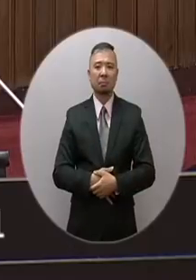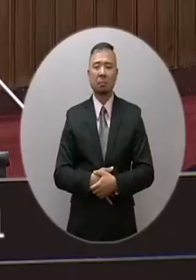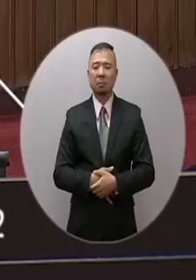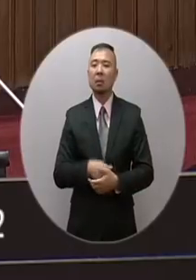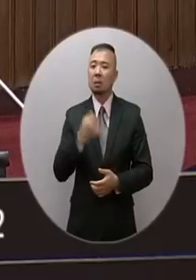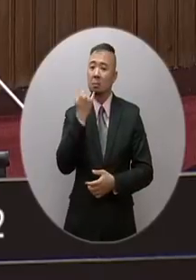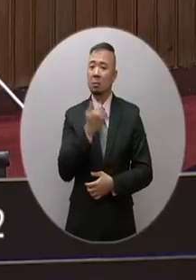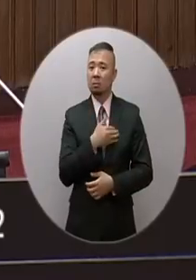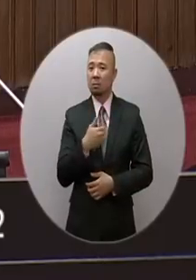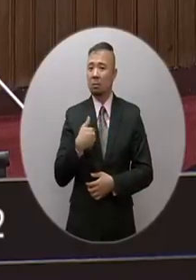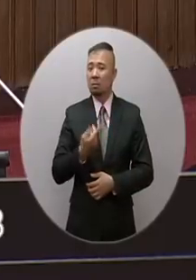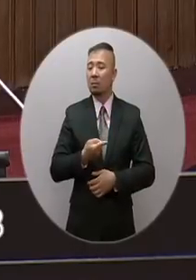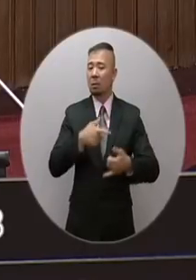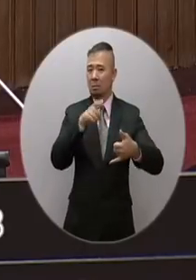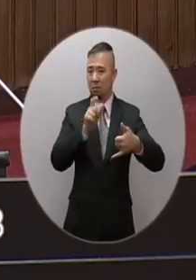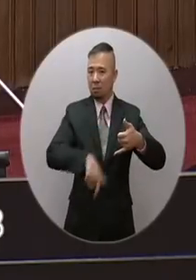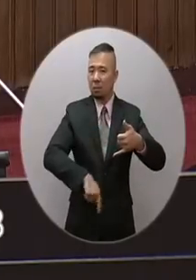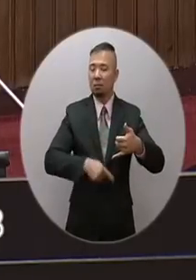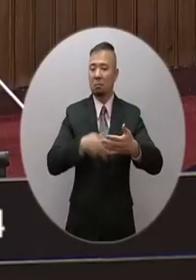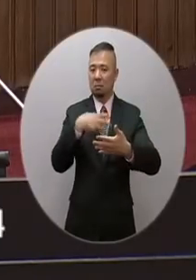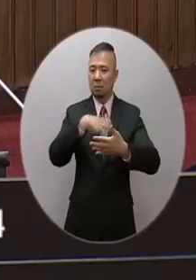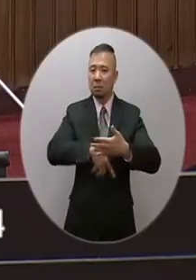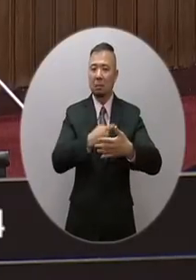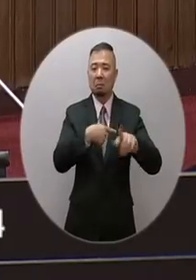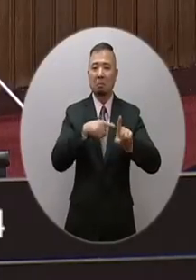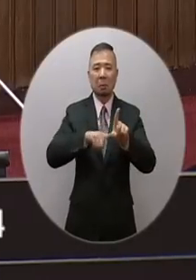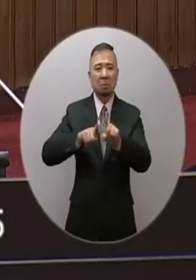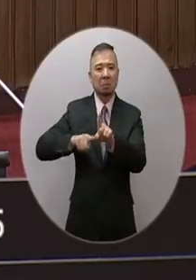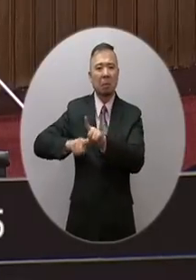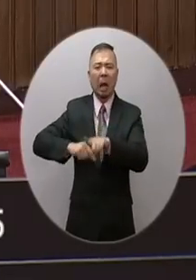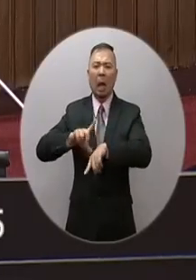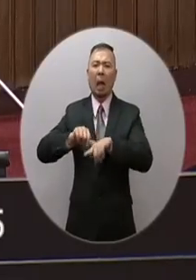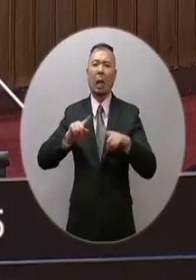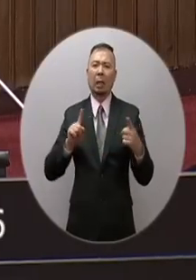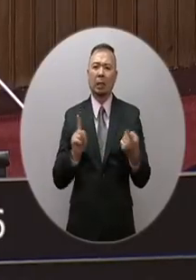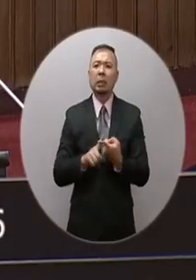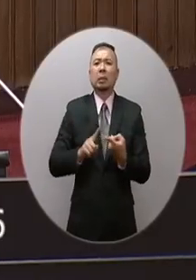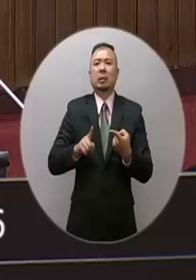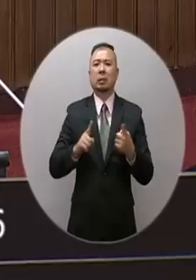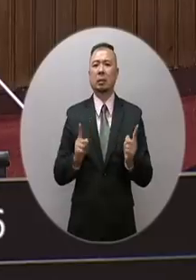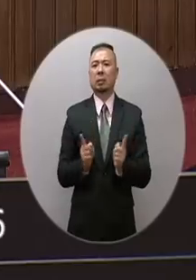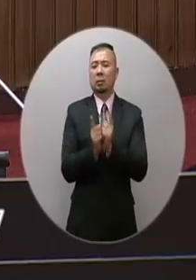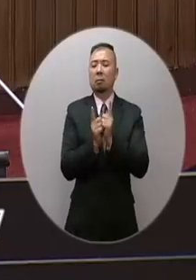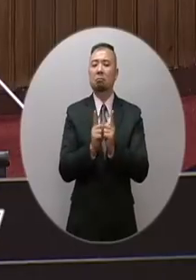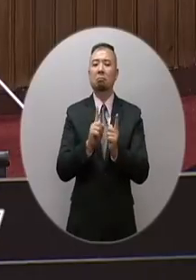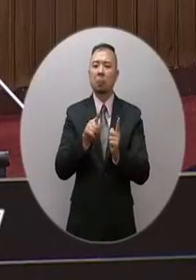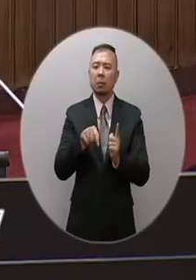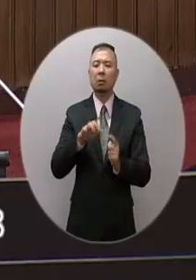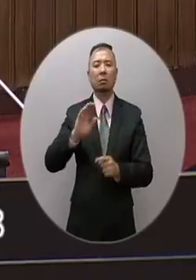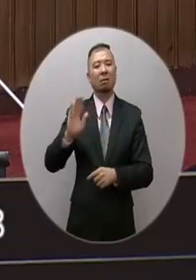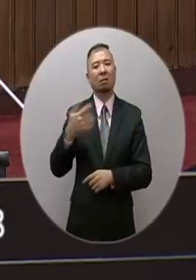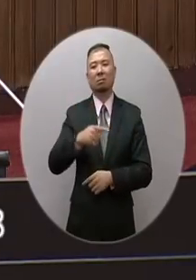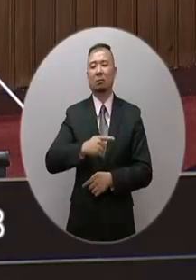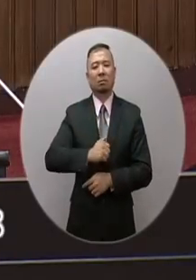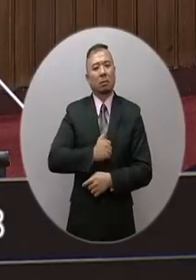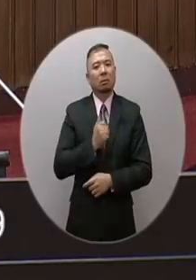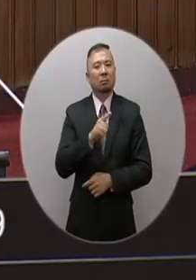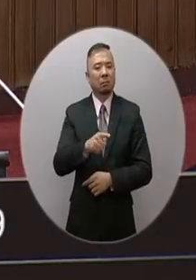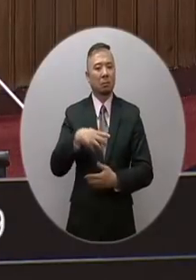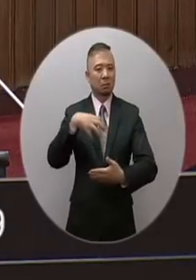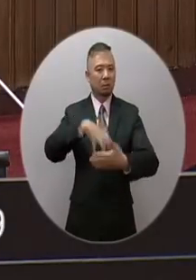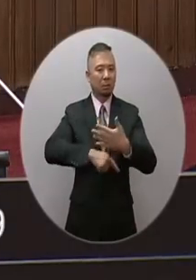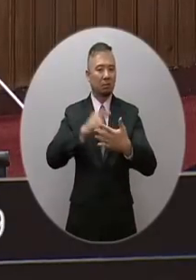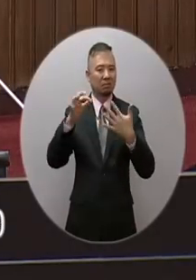案个别差异下的巧合，但也不能排除可能是当前宪政体制下的必